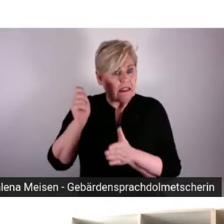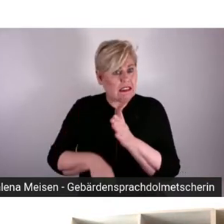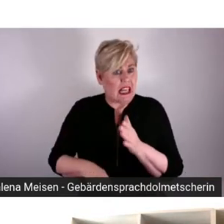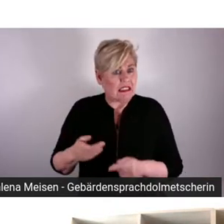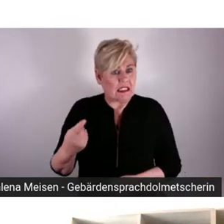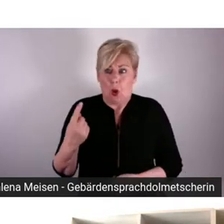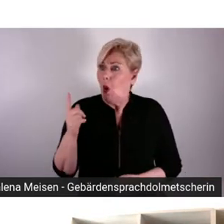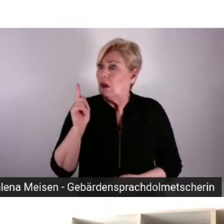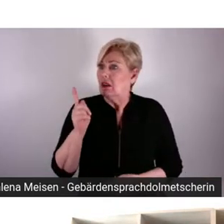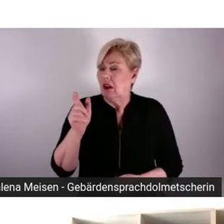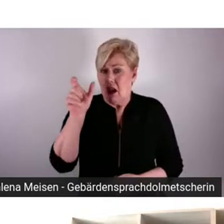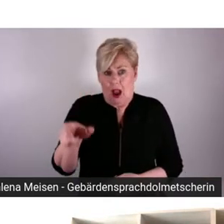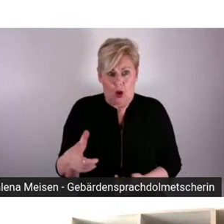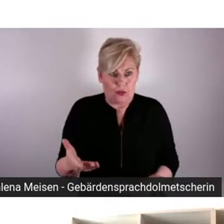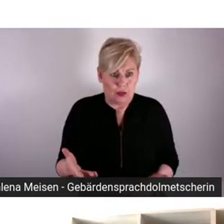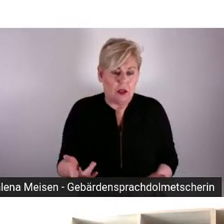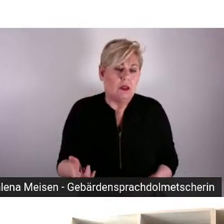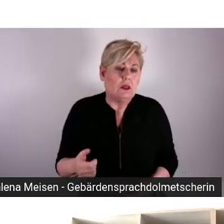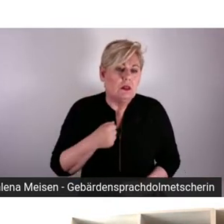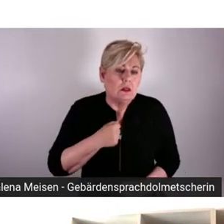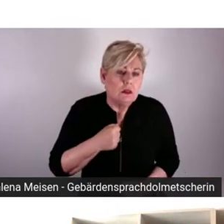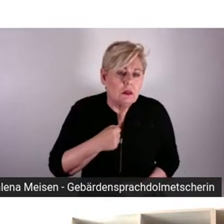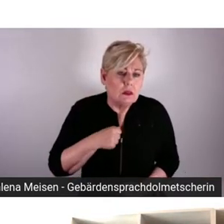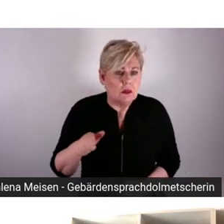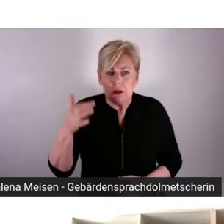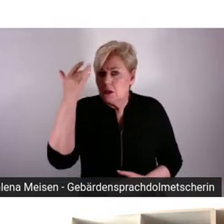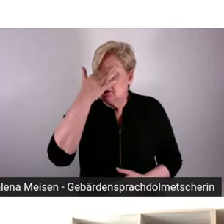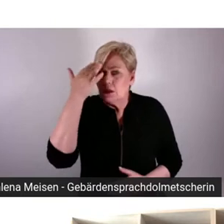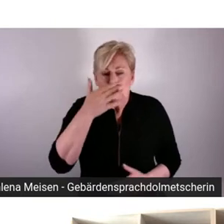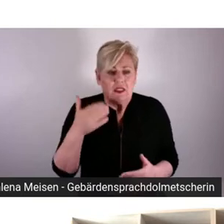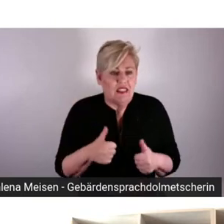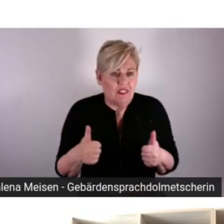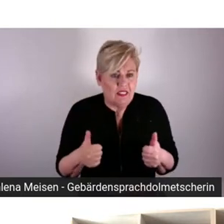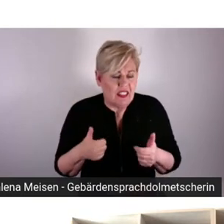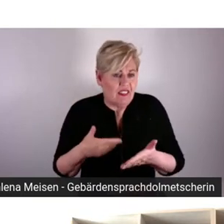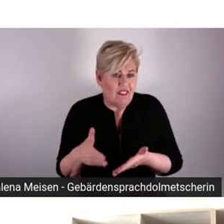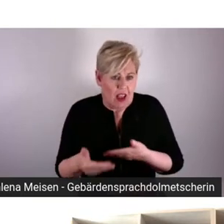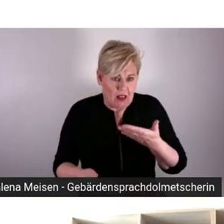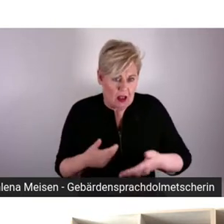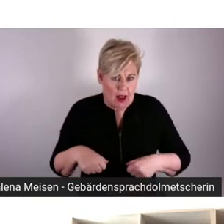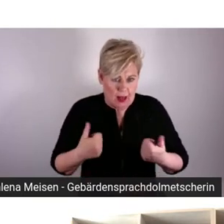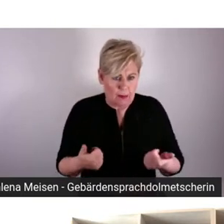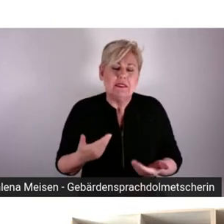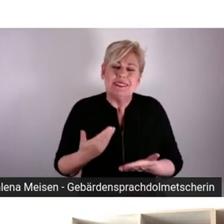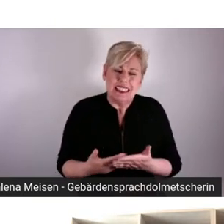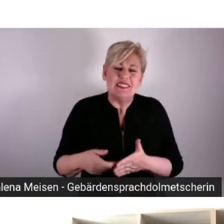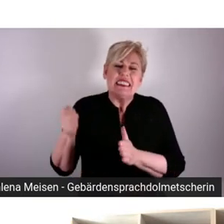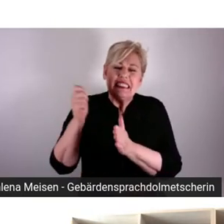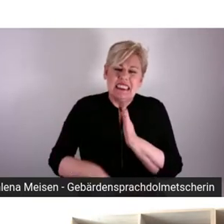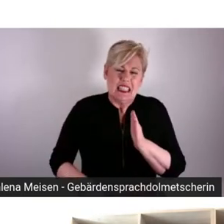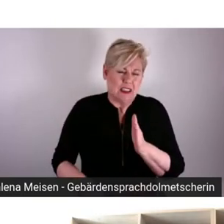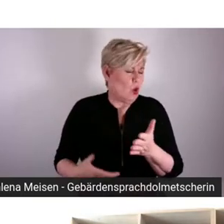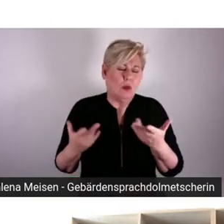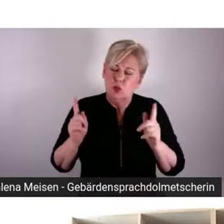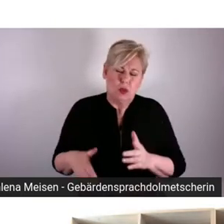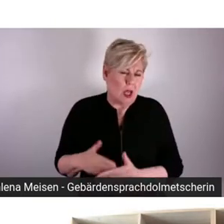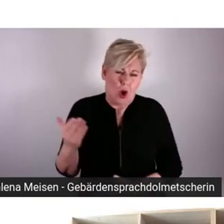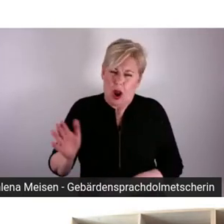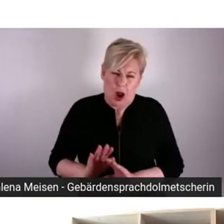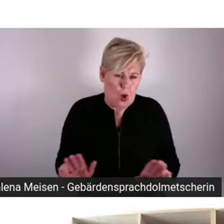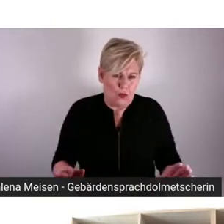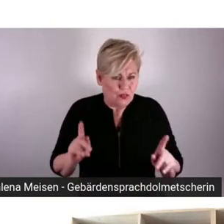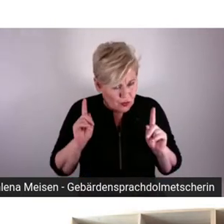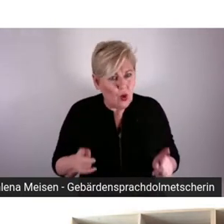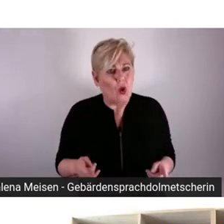Sanktionsandrohungen und eigentlich und überhaupt nicht weiter wissen. Also von daher ist es dringend notwendig, diese Sanktionspraxis zu beenden und natürlich die